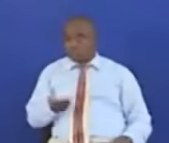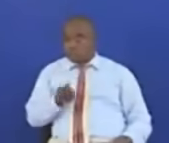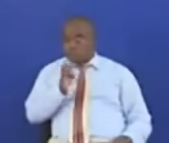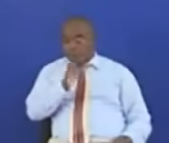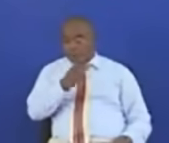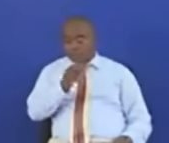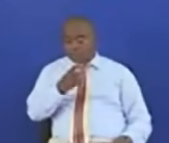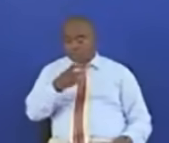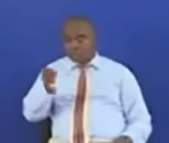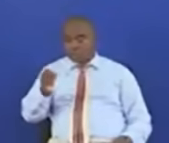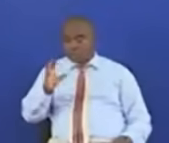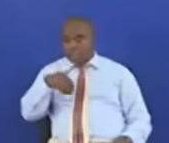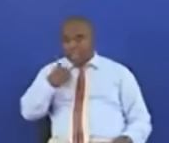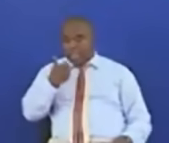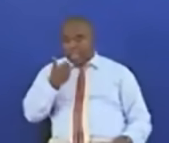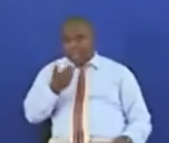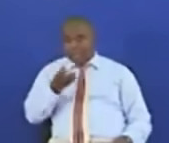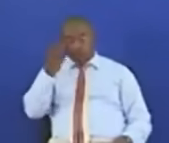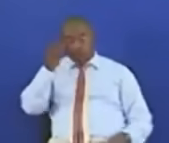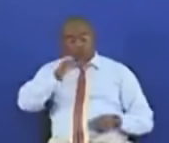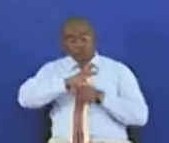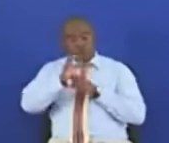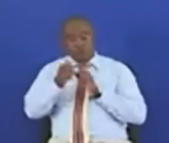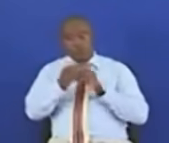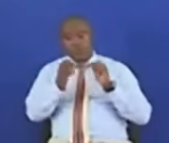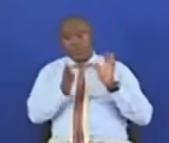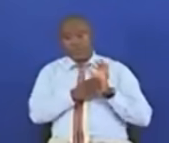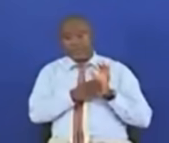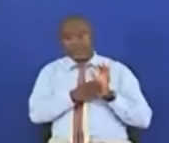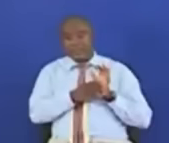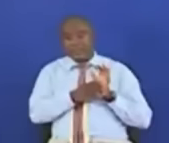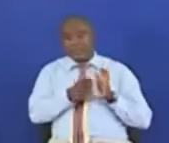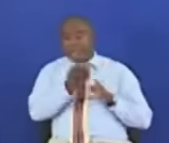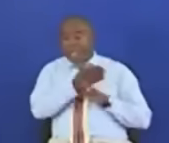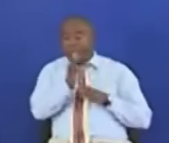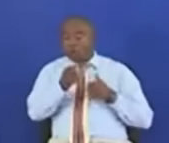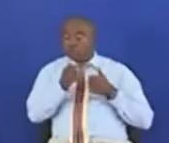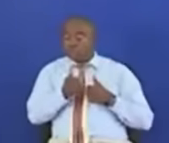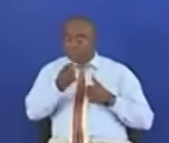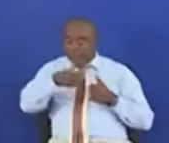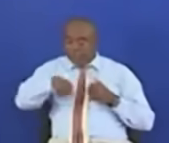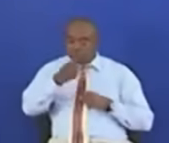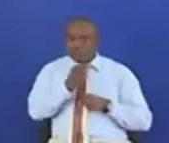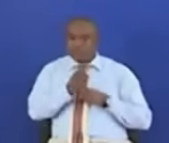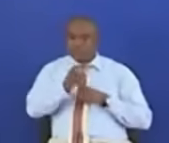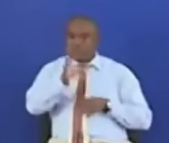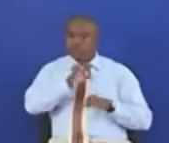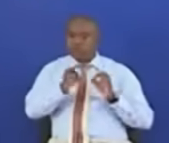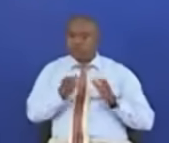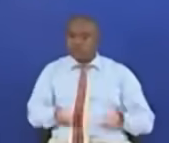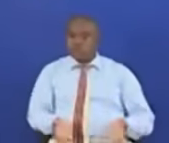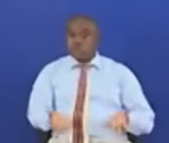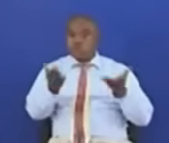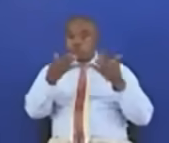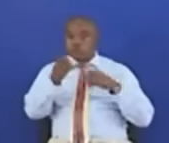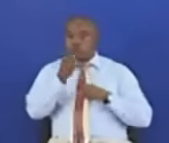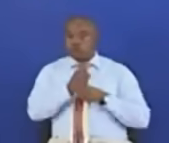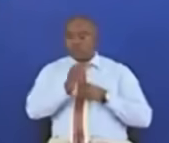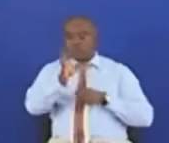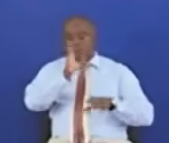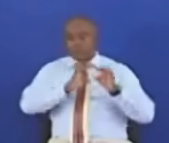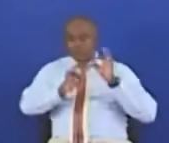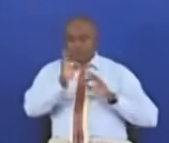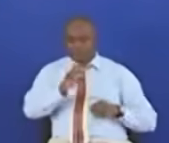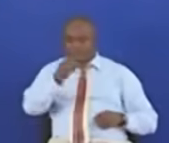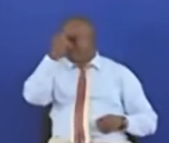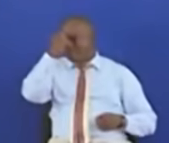2020 baada ya COVID-19 hakuna aliyetegemea tungeweza kufanya uchaguzi. Lakini tumeweza kufanya uchaguzi. Maana